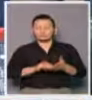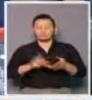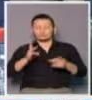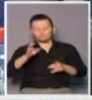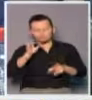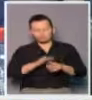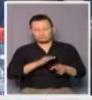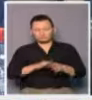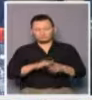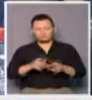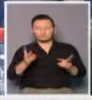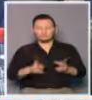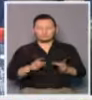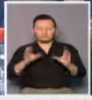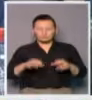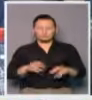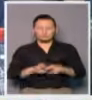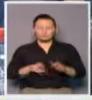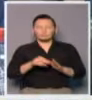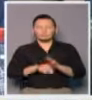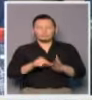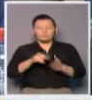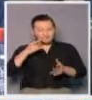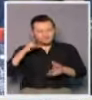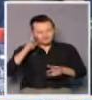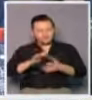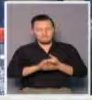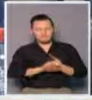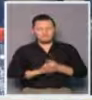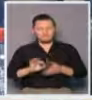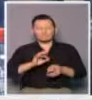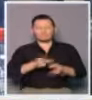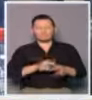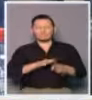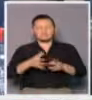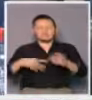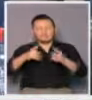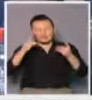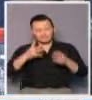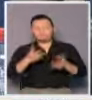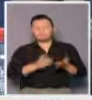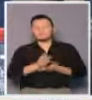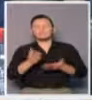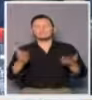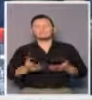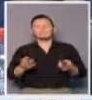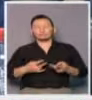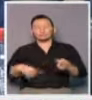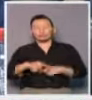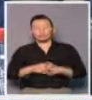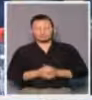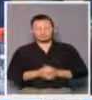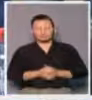целом разработать концепцию, модель казахстанской медиации с тем, чтобы понимать, в каком направлении нам двигаться.